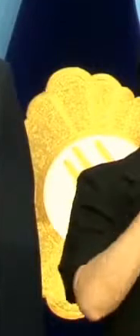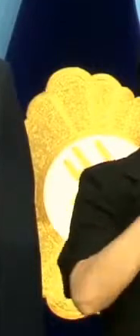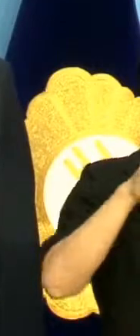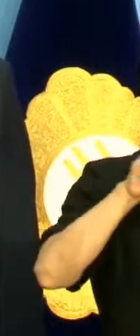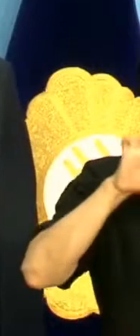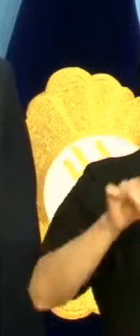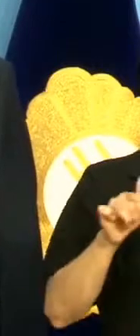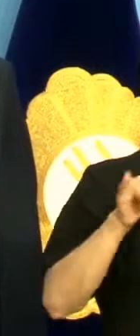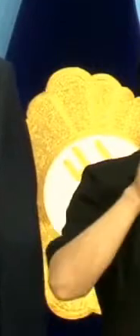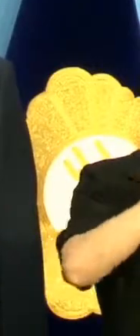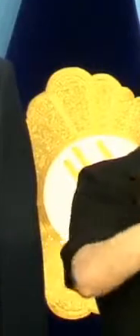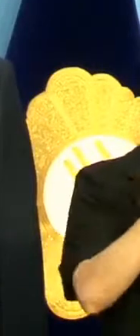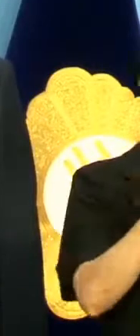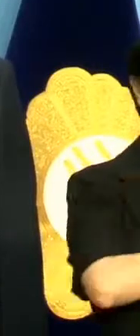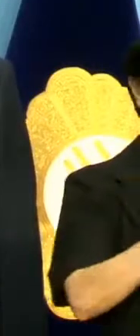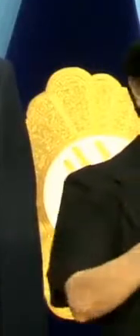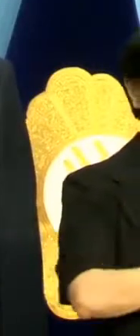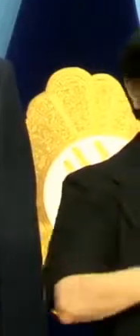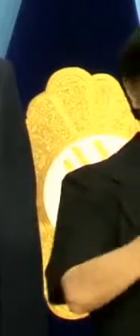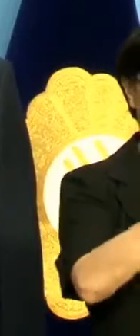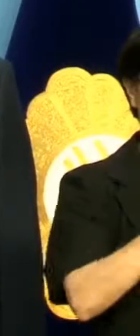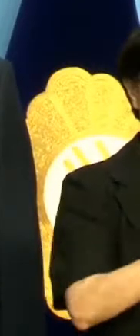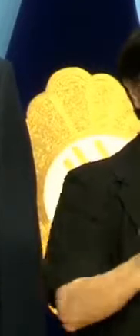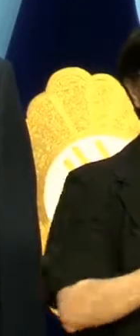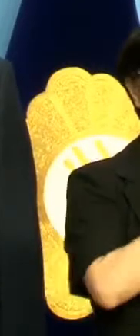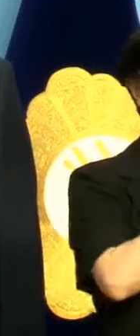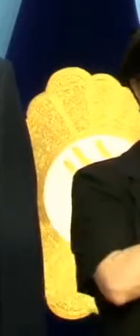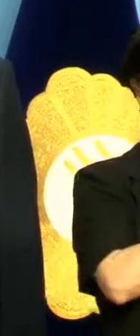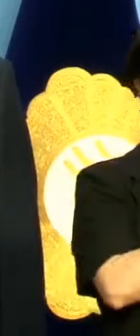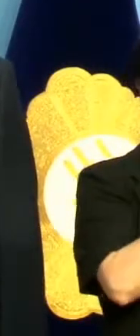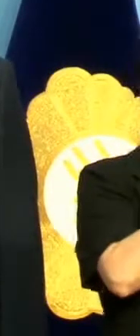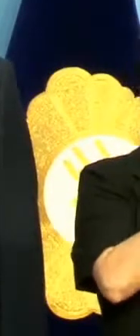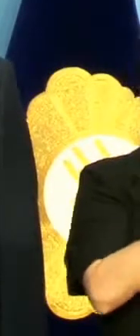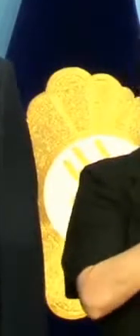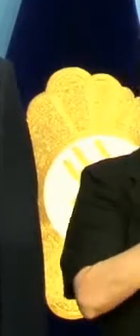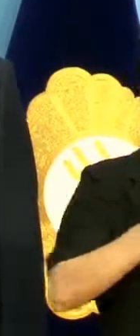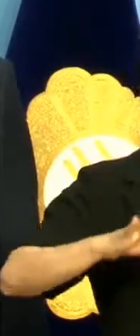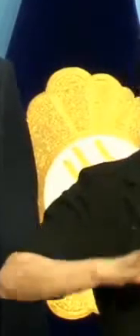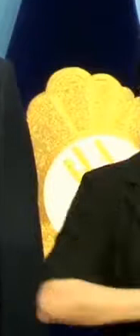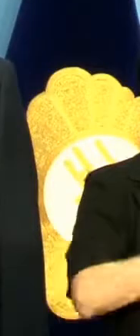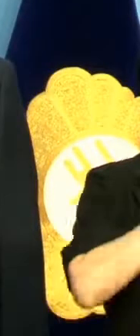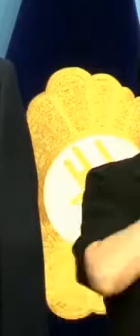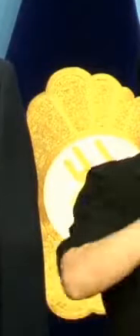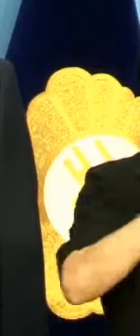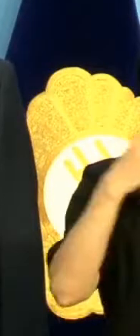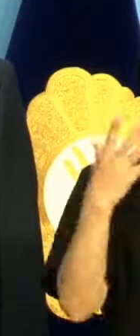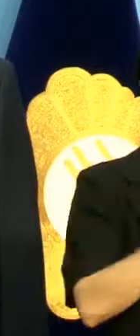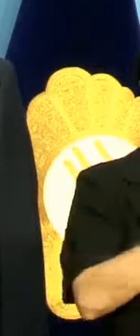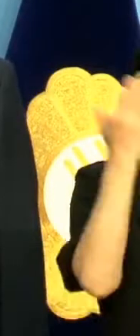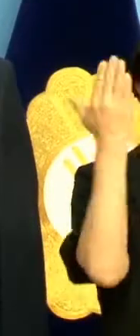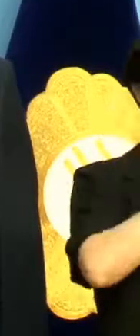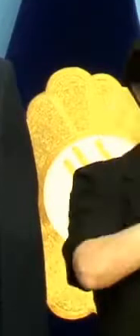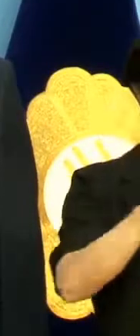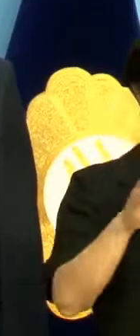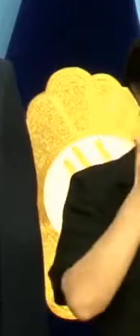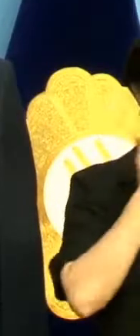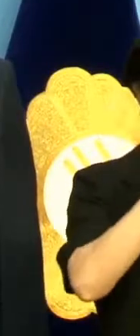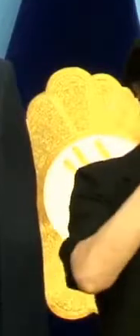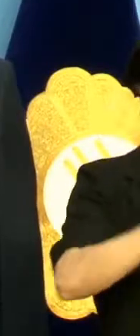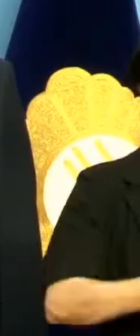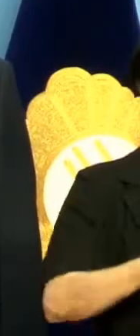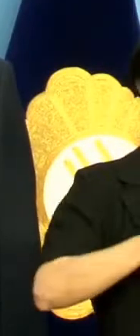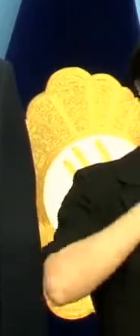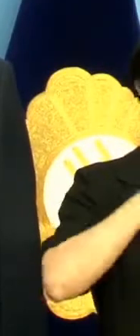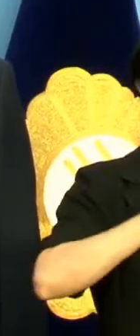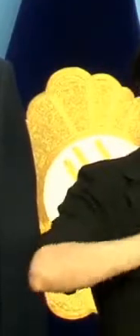미리 진상규명 특별위원회 는 이상직 의원 의 각종 비리의 여기 완전히 해결될 때까지 정의를